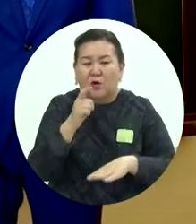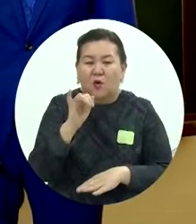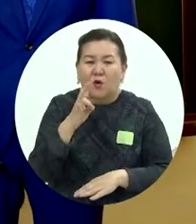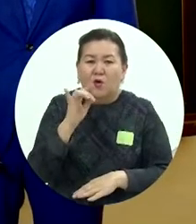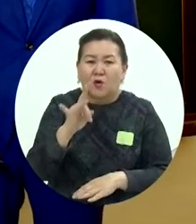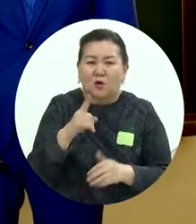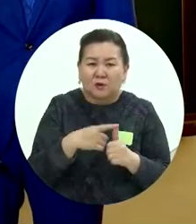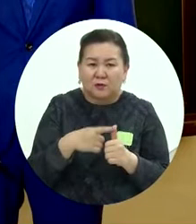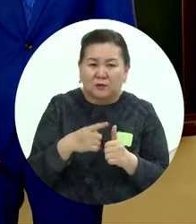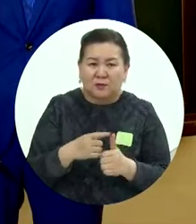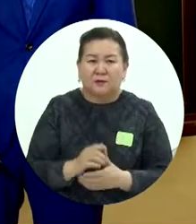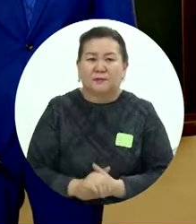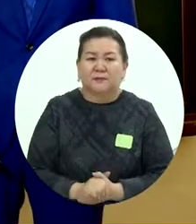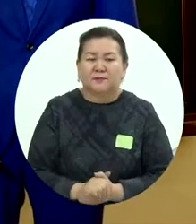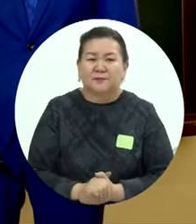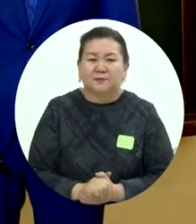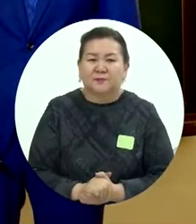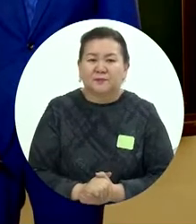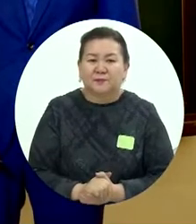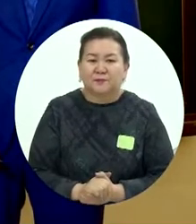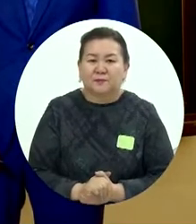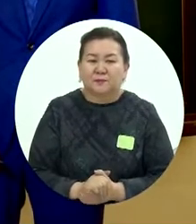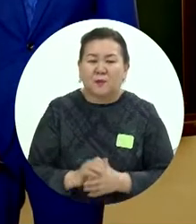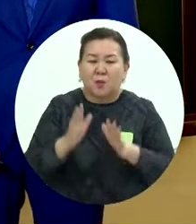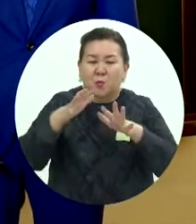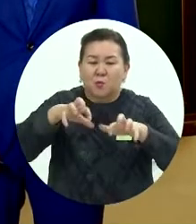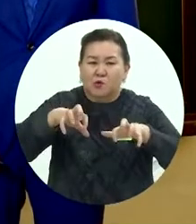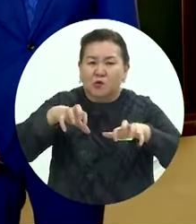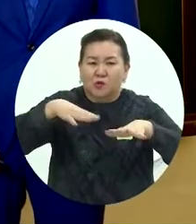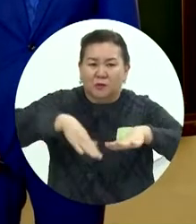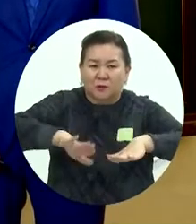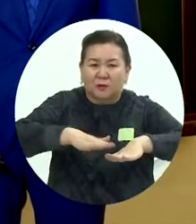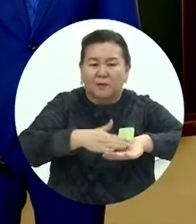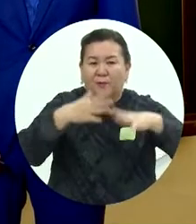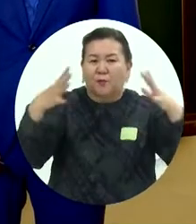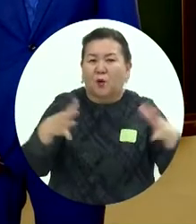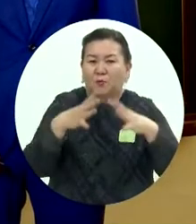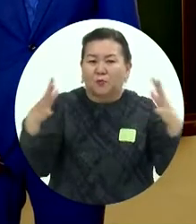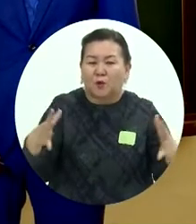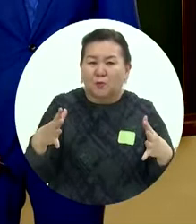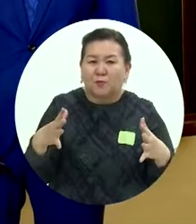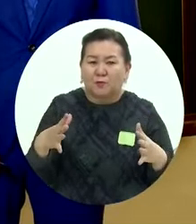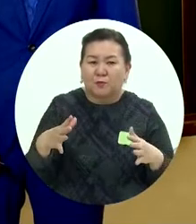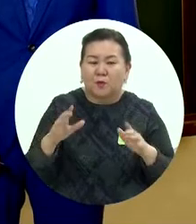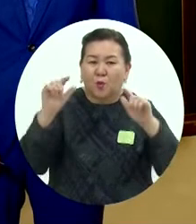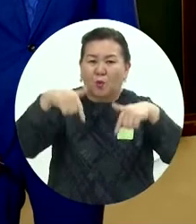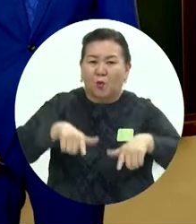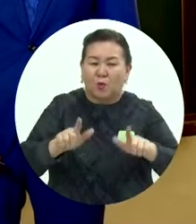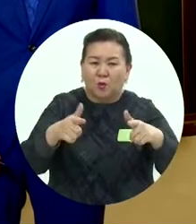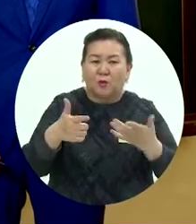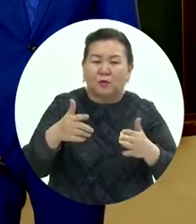байдаг. Энийг бол хонх гэж нэрлэнэ. Мөслөг дарсан нутгуудад томоохон мөсний мас